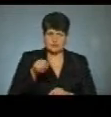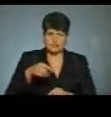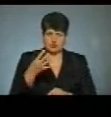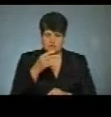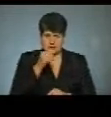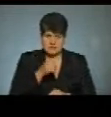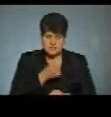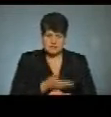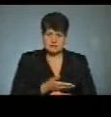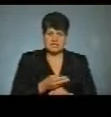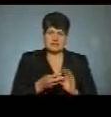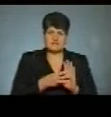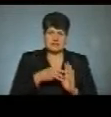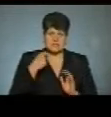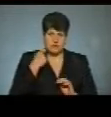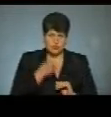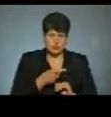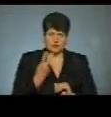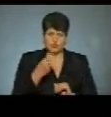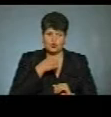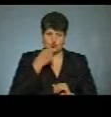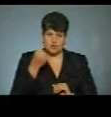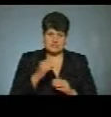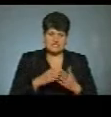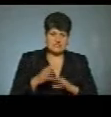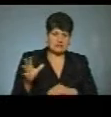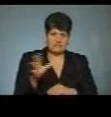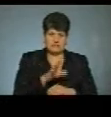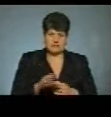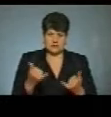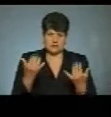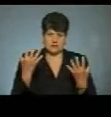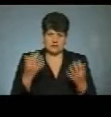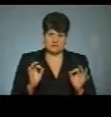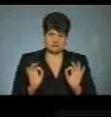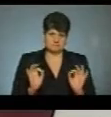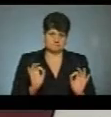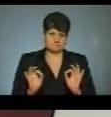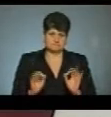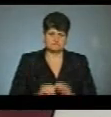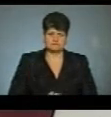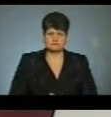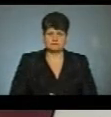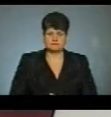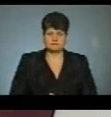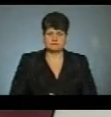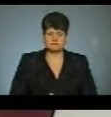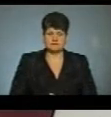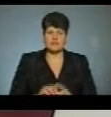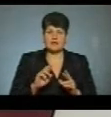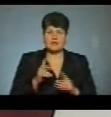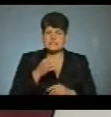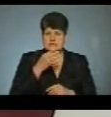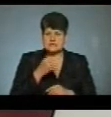місяці і 8 років. І 2 дорослих. Стан всіх на сьогоднішній день відносно задовільний. Як розповіла